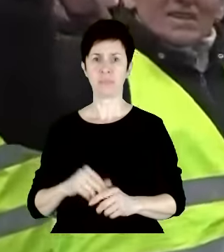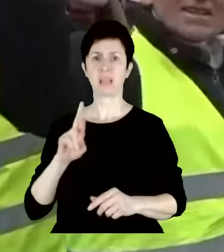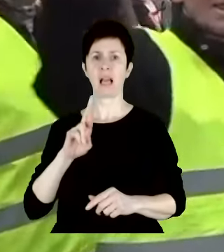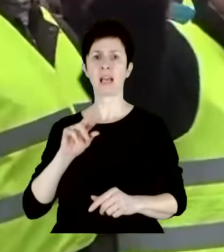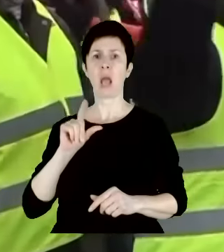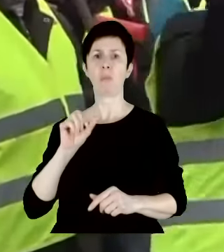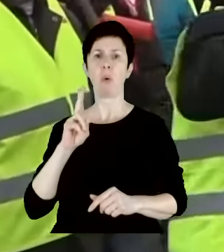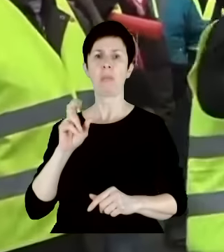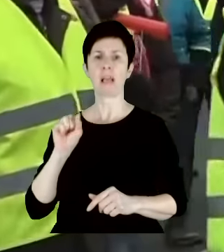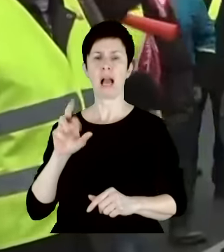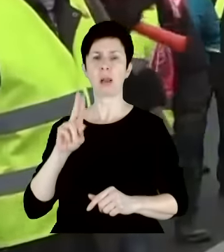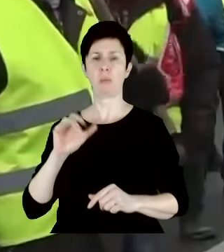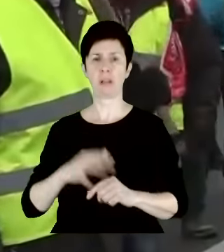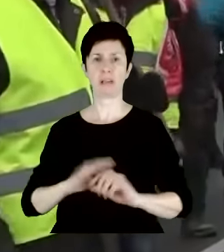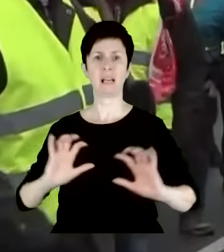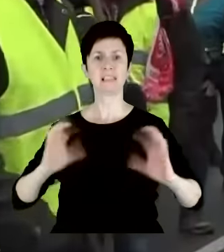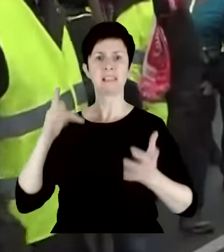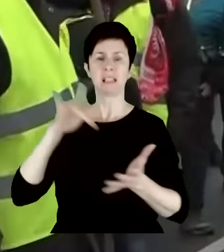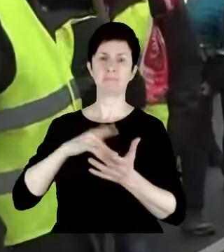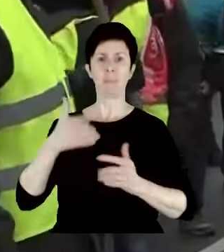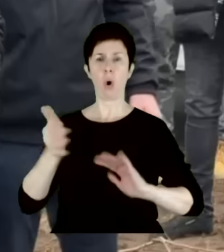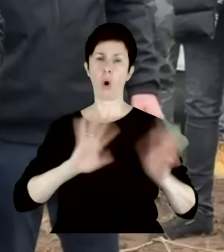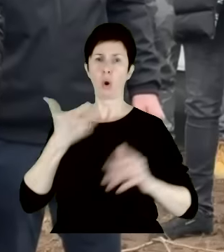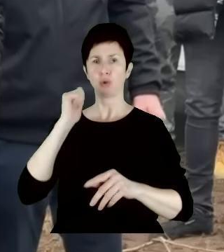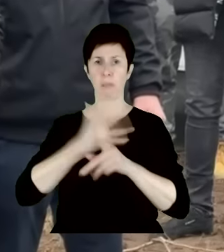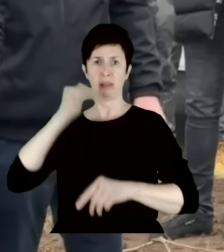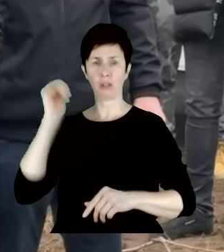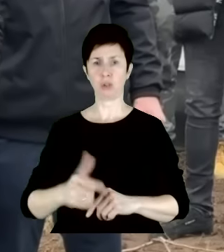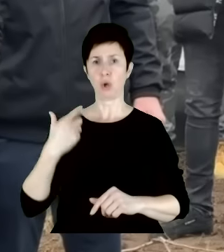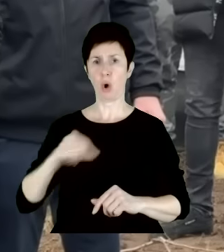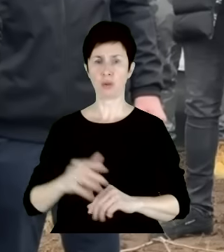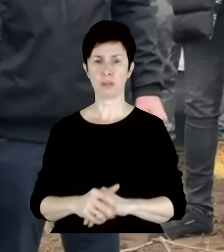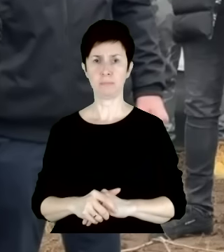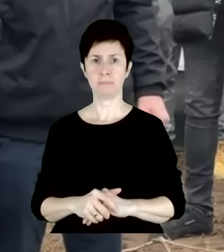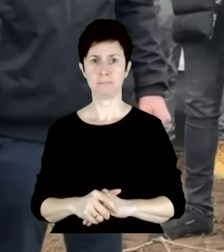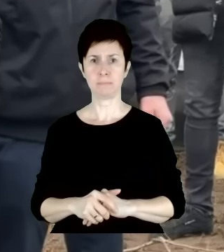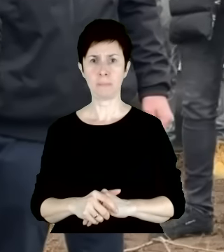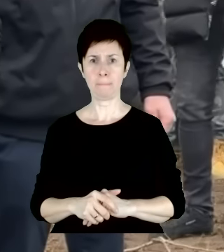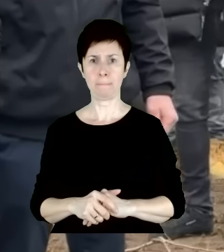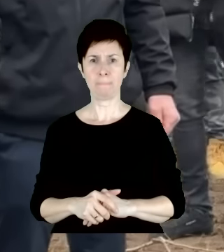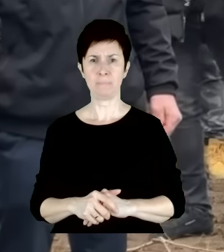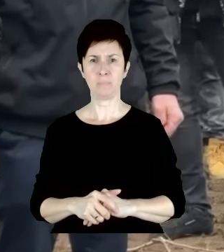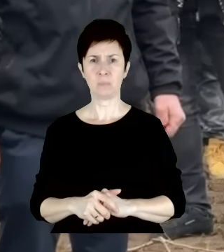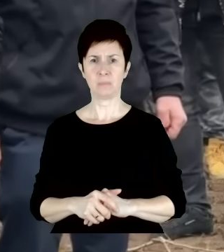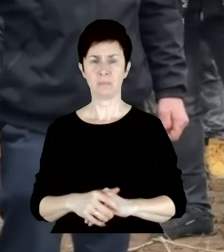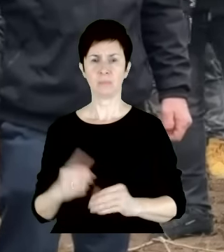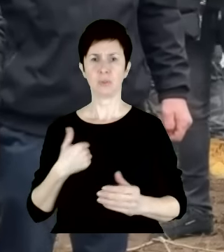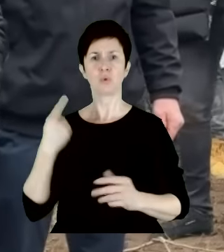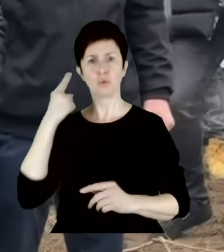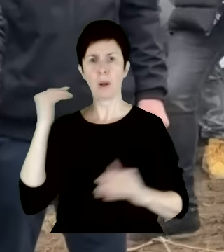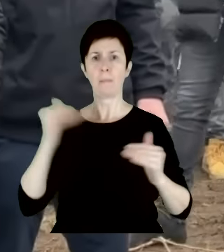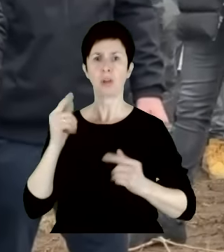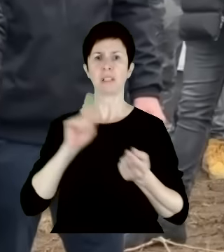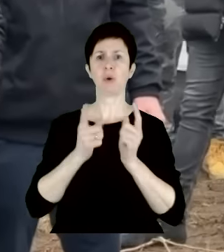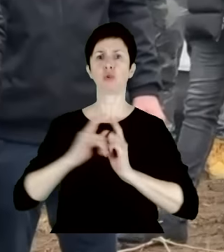W strajku rolników w Warszawie mogło wziąć udział ponad 150 tysięcy osób. Słyszymy zapowiedzi rządu o spotkaniach, może w sobotę, może kiedyś